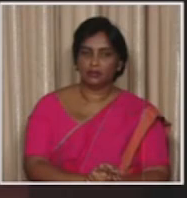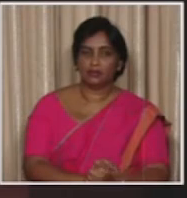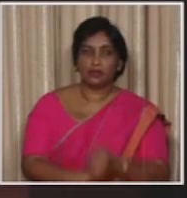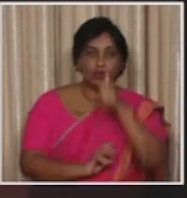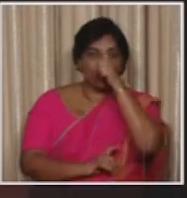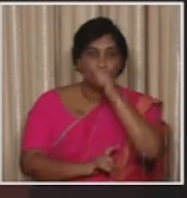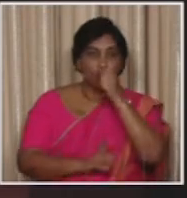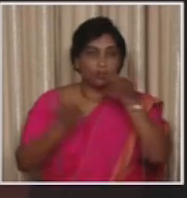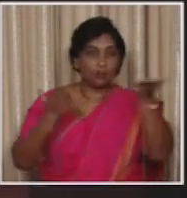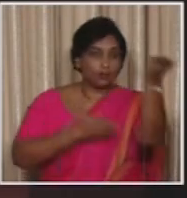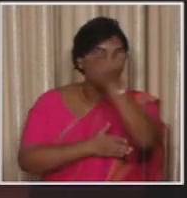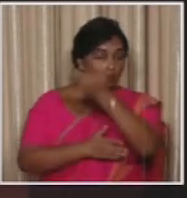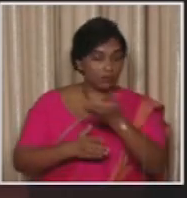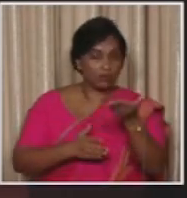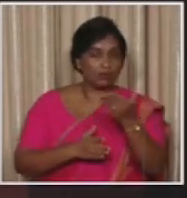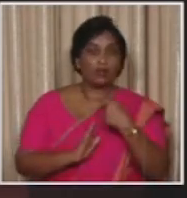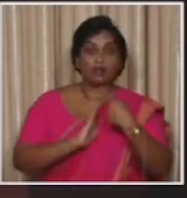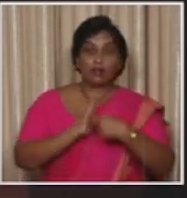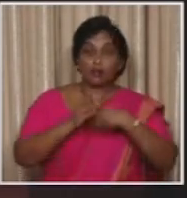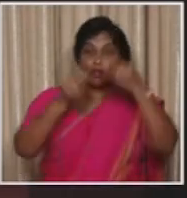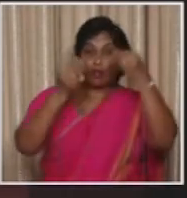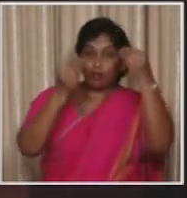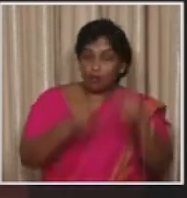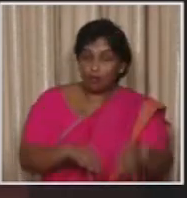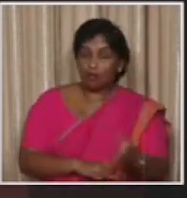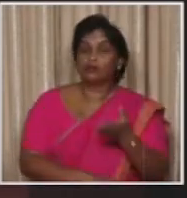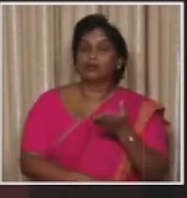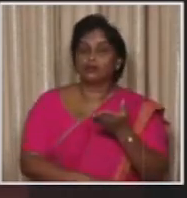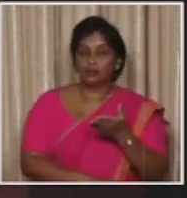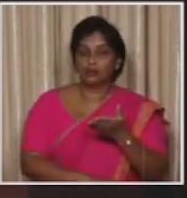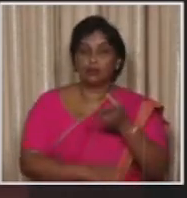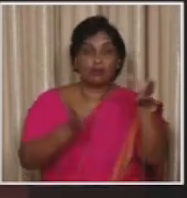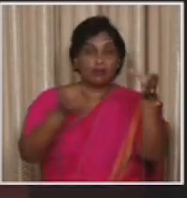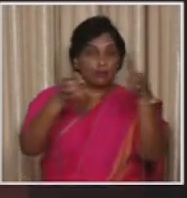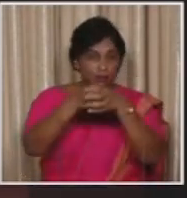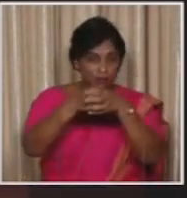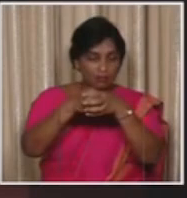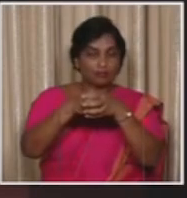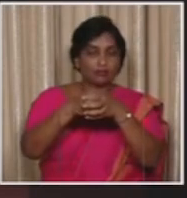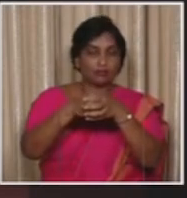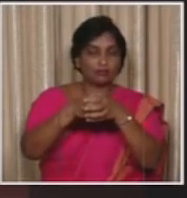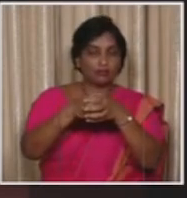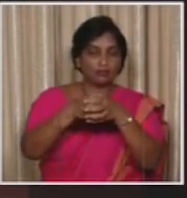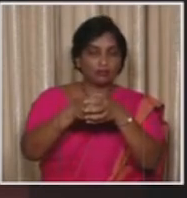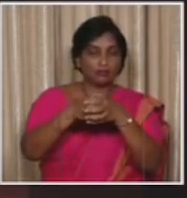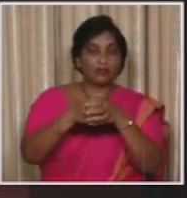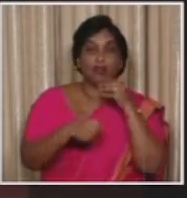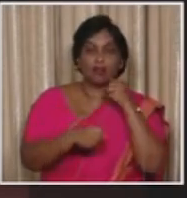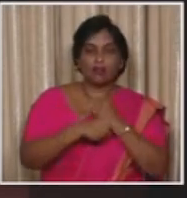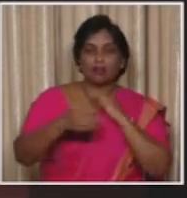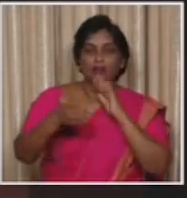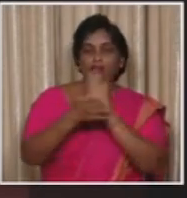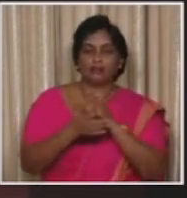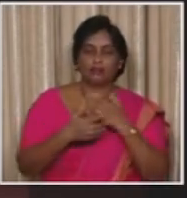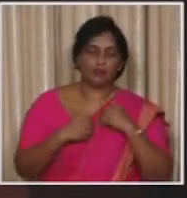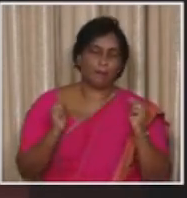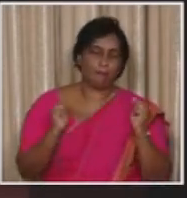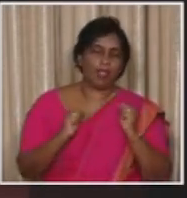හොරු එක්ක රට බංකොලොත් කරපු කණ්ඩායමත් එක්ක ආණ්ඩු කරන්න අපි බය